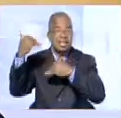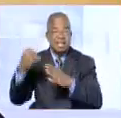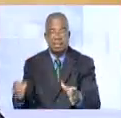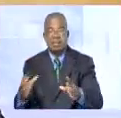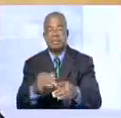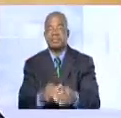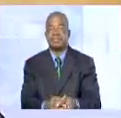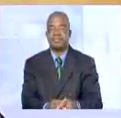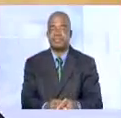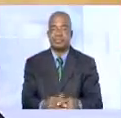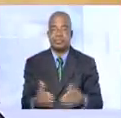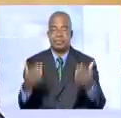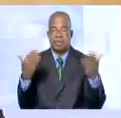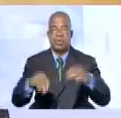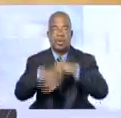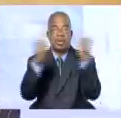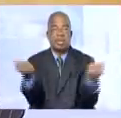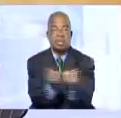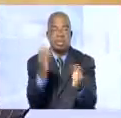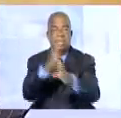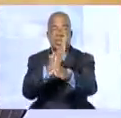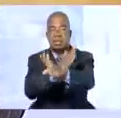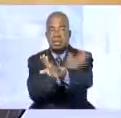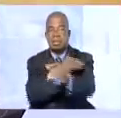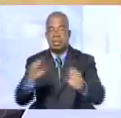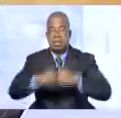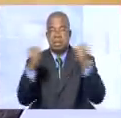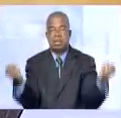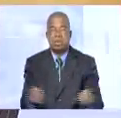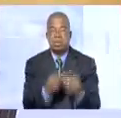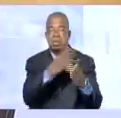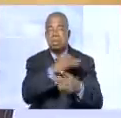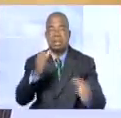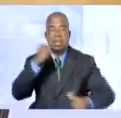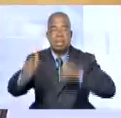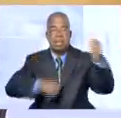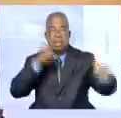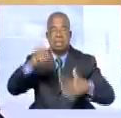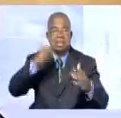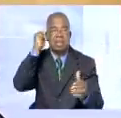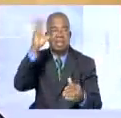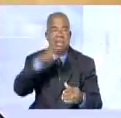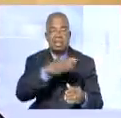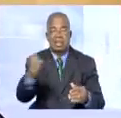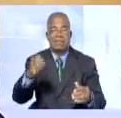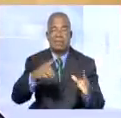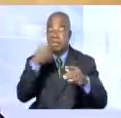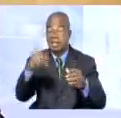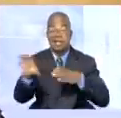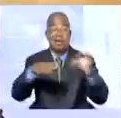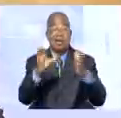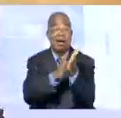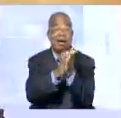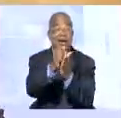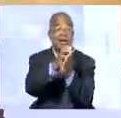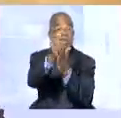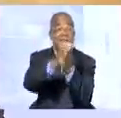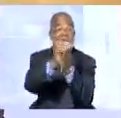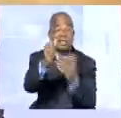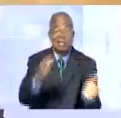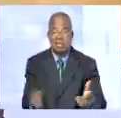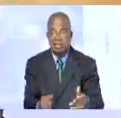développement. Une mutuelle de développement social et culturel des femmes à Tchon du district d'Abidjan a été mise en